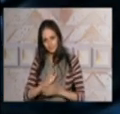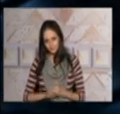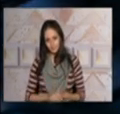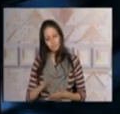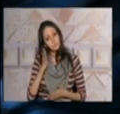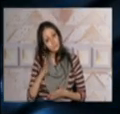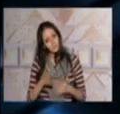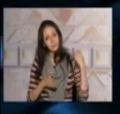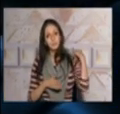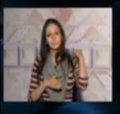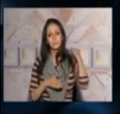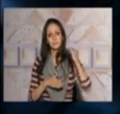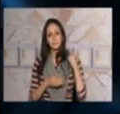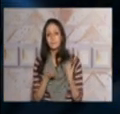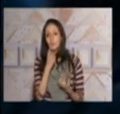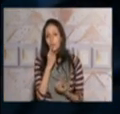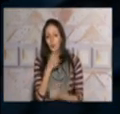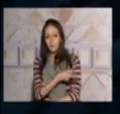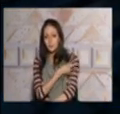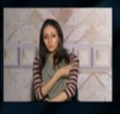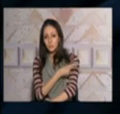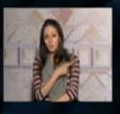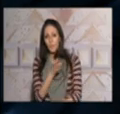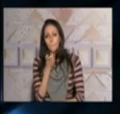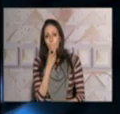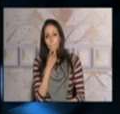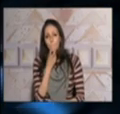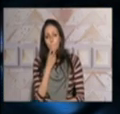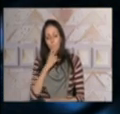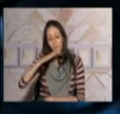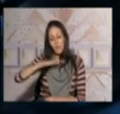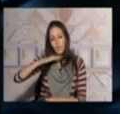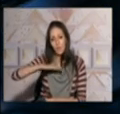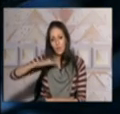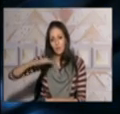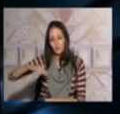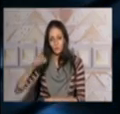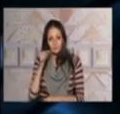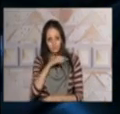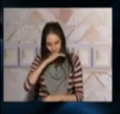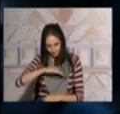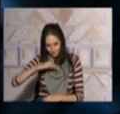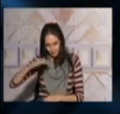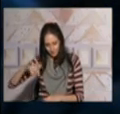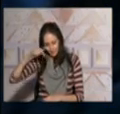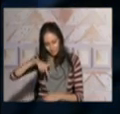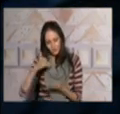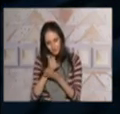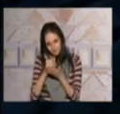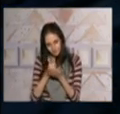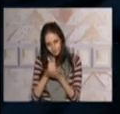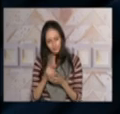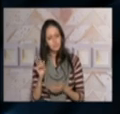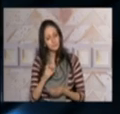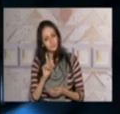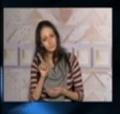يتم تطعيم الاولاد في المدارس، يعني حاجه بتدرس دلوقتي الان. عندنا احنا دلوقتي يا استاذه امنيه